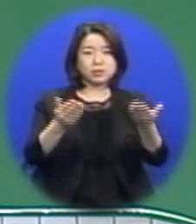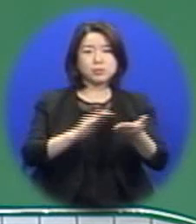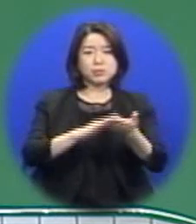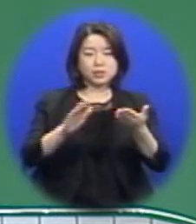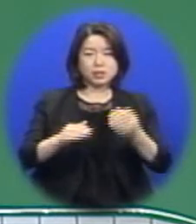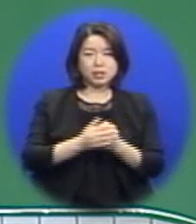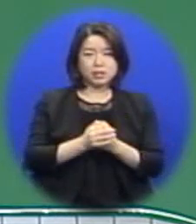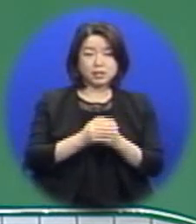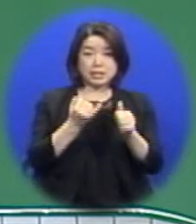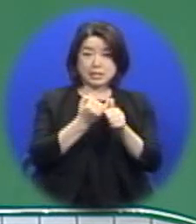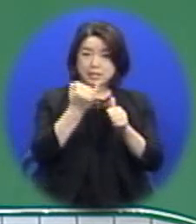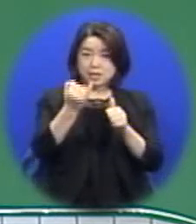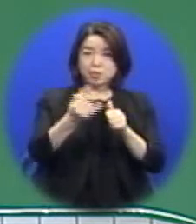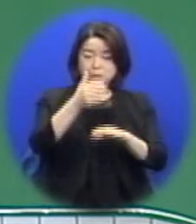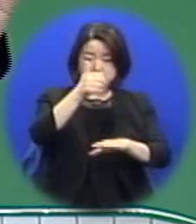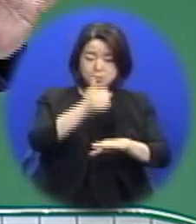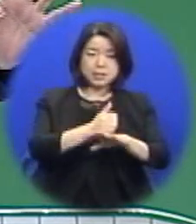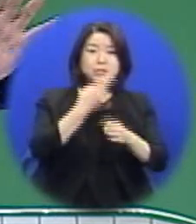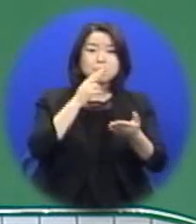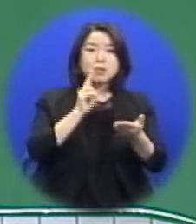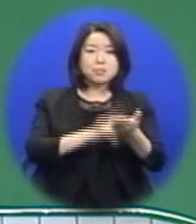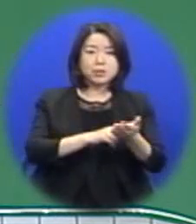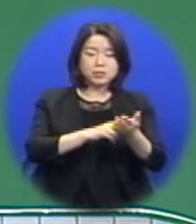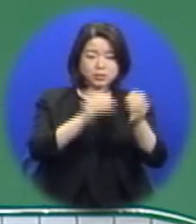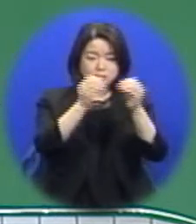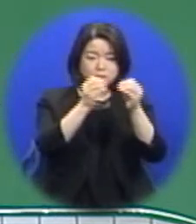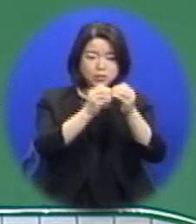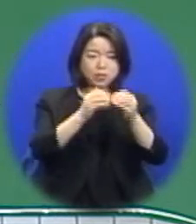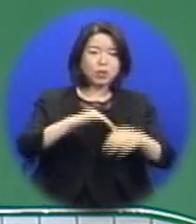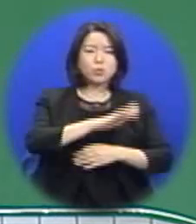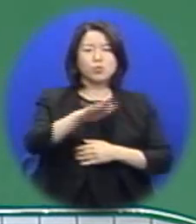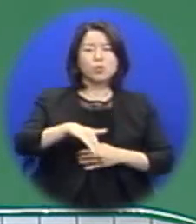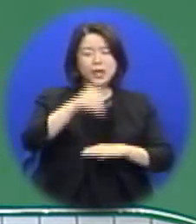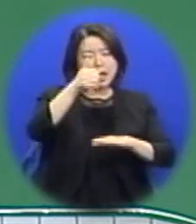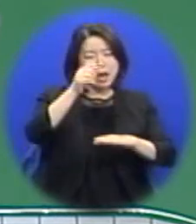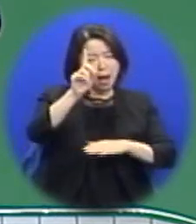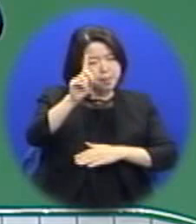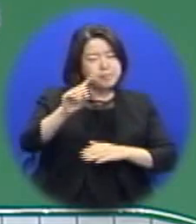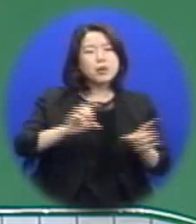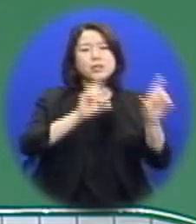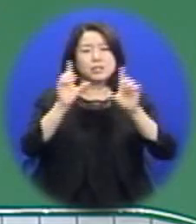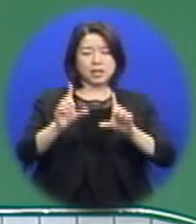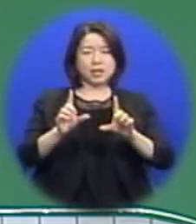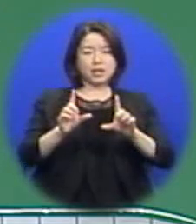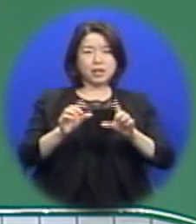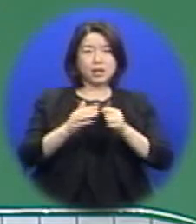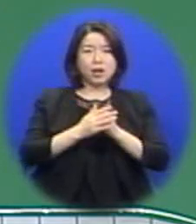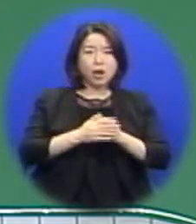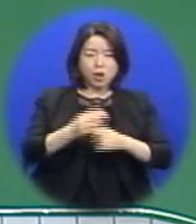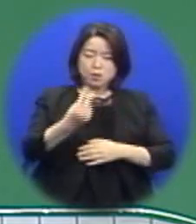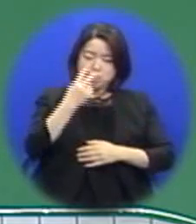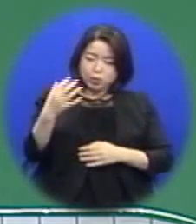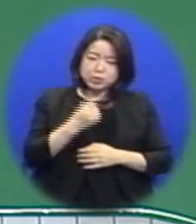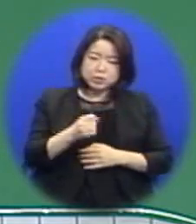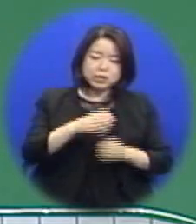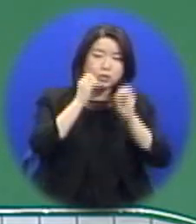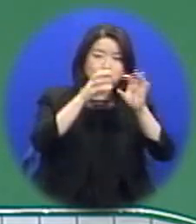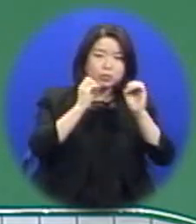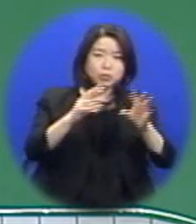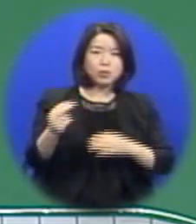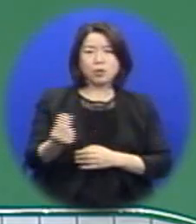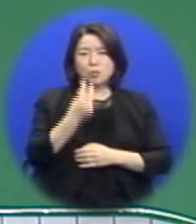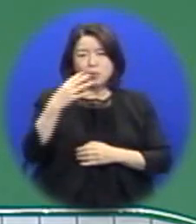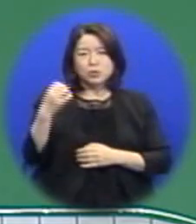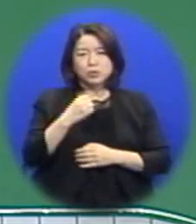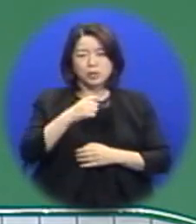사모님의 마지막 편지 구절, 우리가 한 번 사는 인생인데 목숨 걸고 전도하고 목숨 걸고 기도하고 목숨